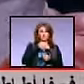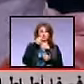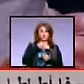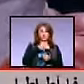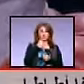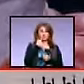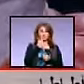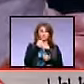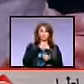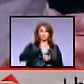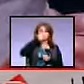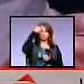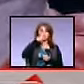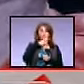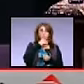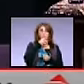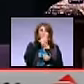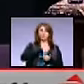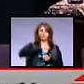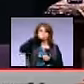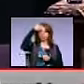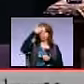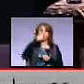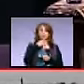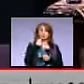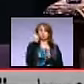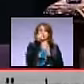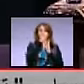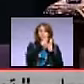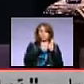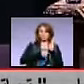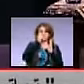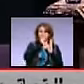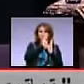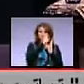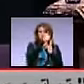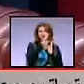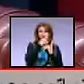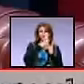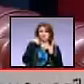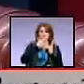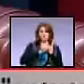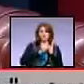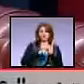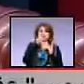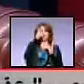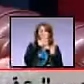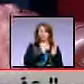قامه فنيه وفقدنا كاتب واداره ورحمه الله